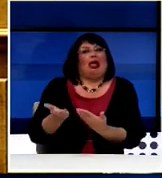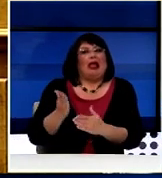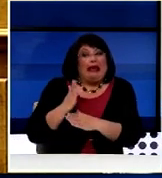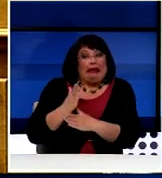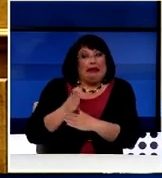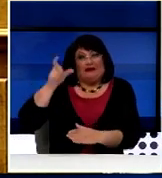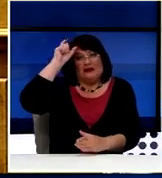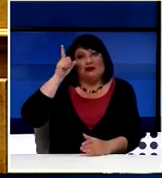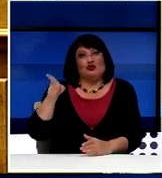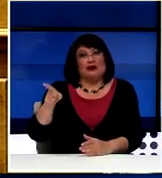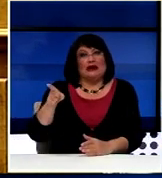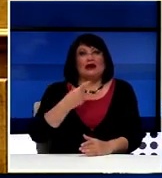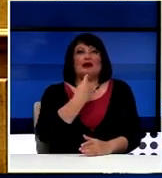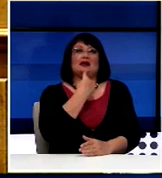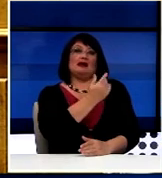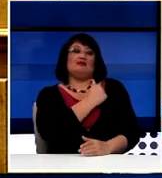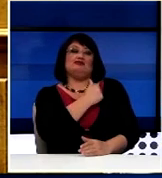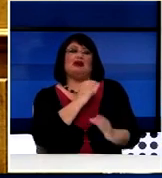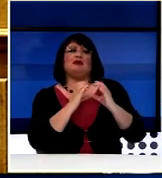άλλη μας εγκαλείται γιατί δεν θέλουμε συνεννόηση,